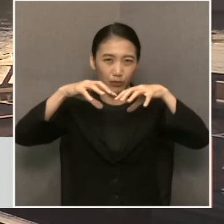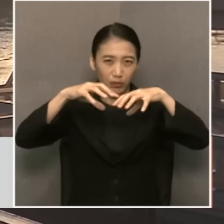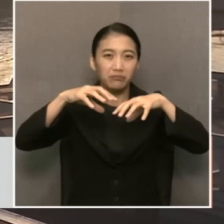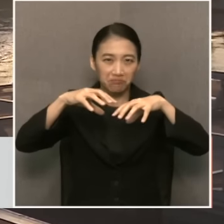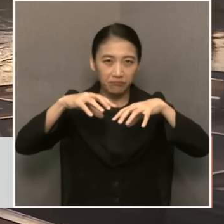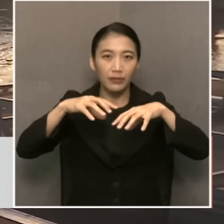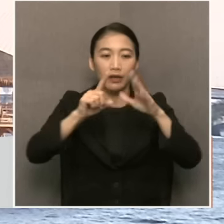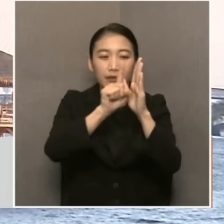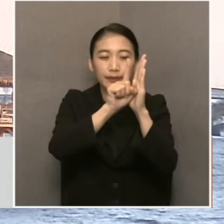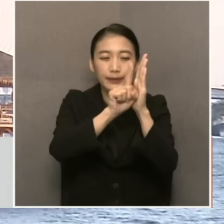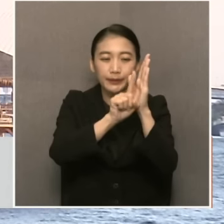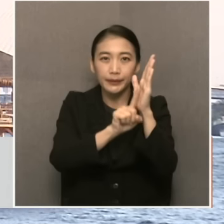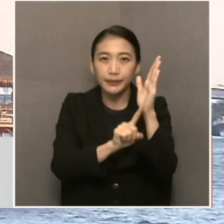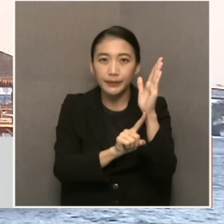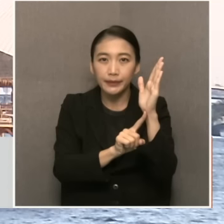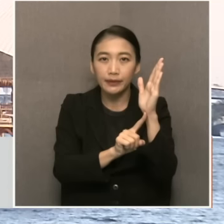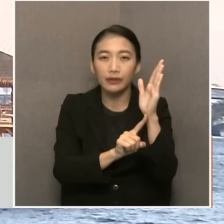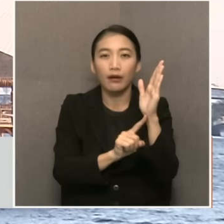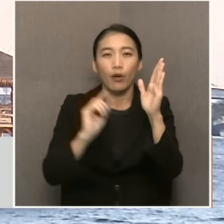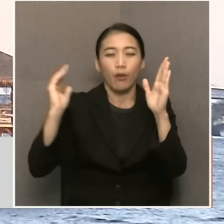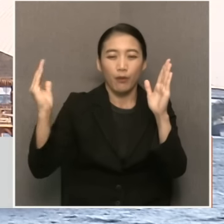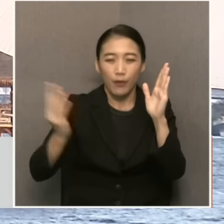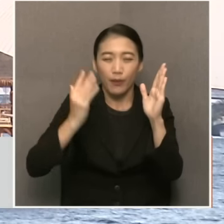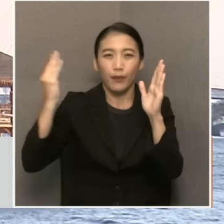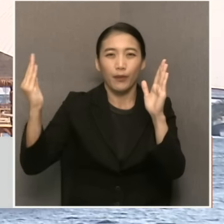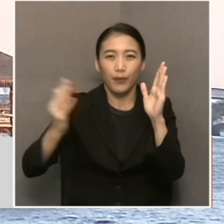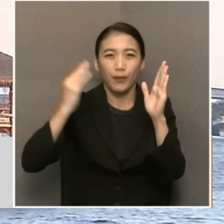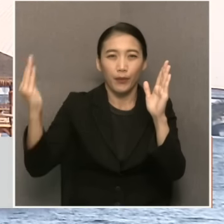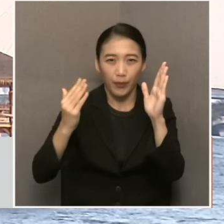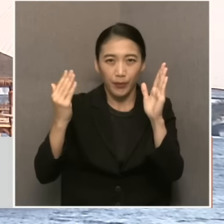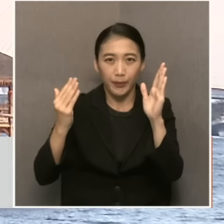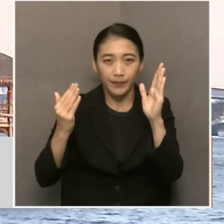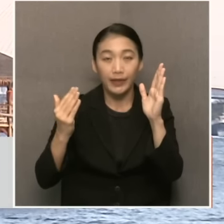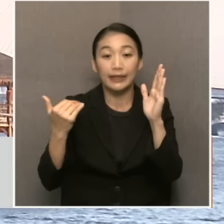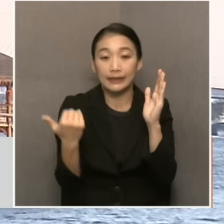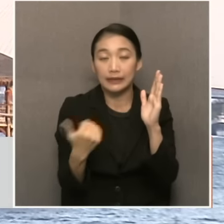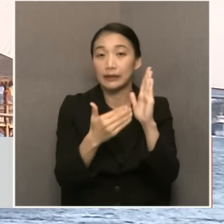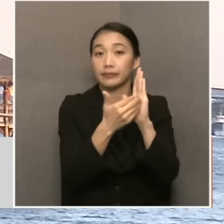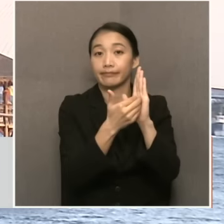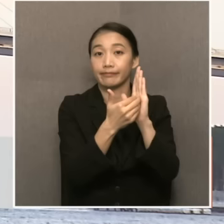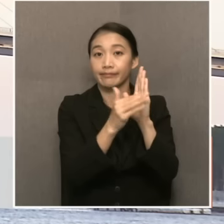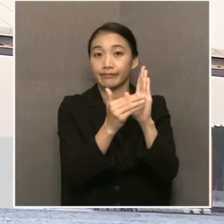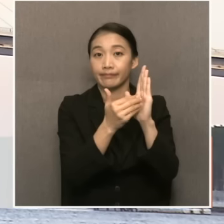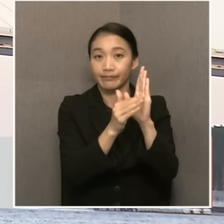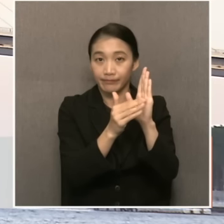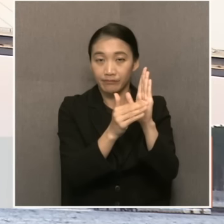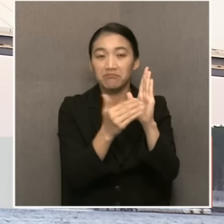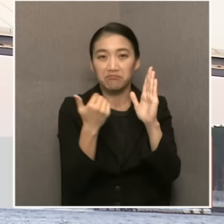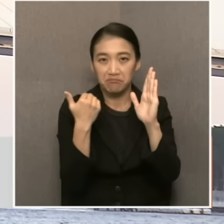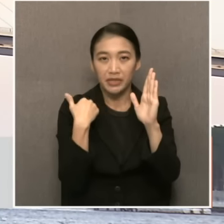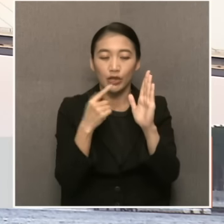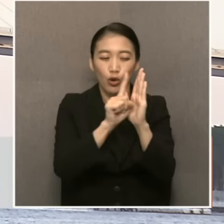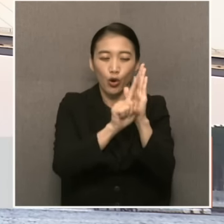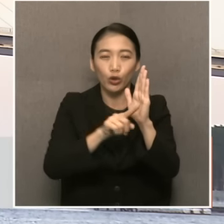จะลดลงกับมีลมแรงโดยภาคตะวันออกเฉียงเหนืออุณหภูมิจะลดลง 2-4 องศาเซลเซียสในขณะที่ภา